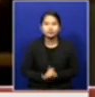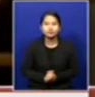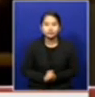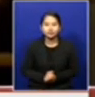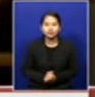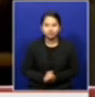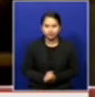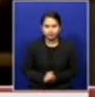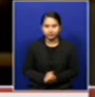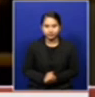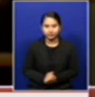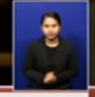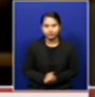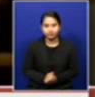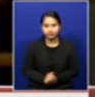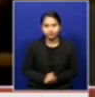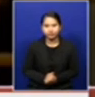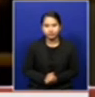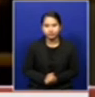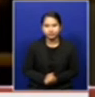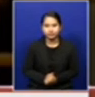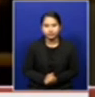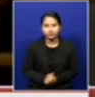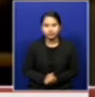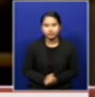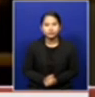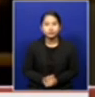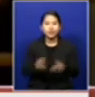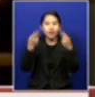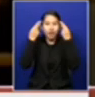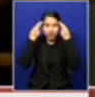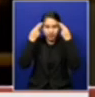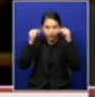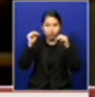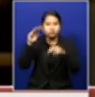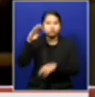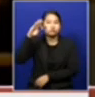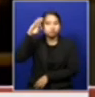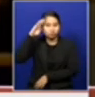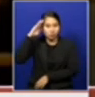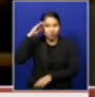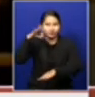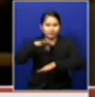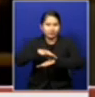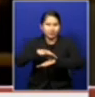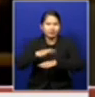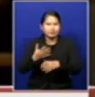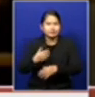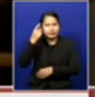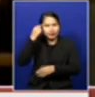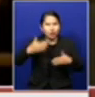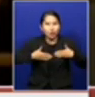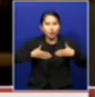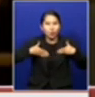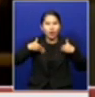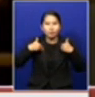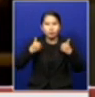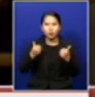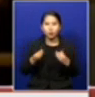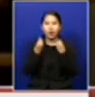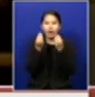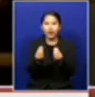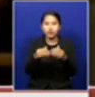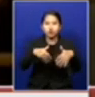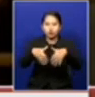ท่านเป็นนายกรัฐมนตรีมาท่านบอกว่าจะคืนความสุขให้พี่น้องประชาชนวันนี้ท่านคืนเรียบร้อยแล้ว